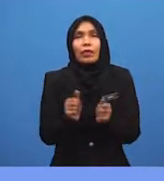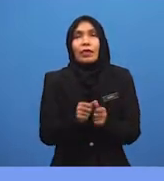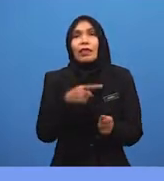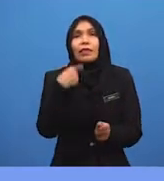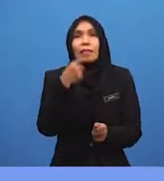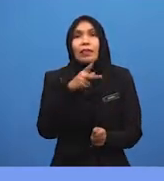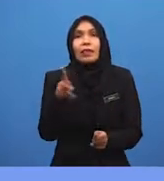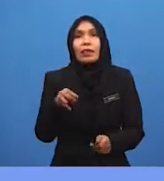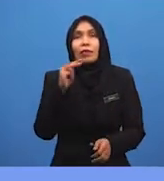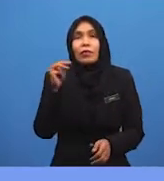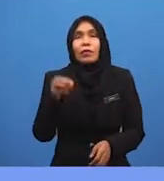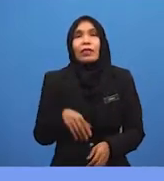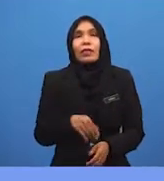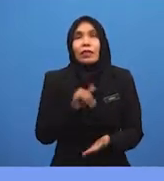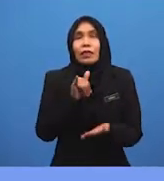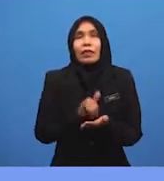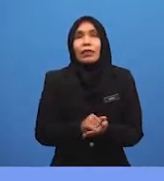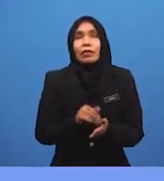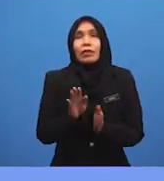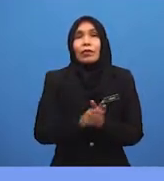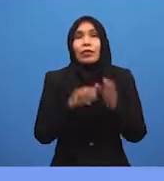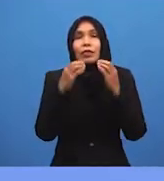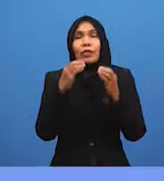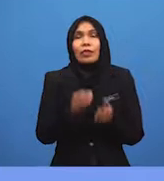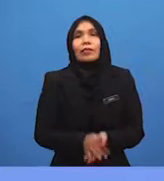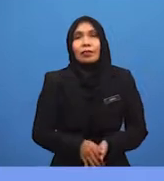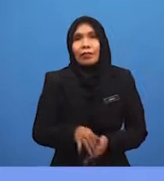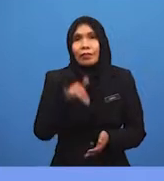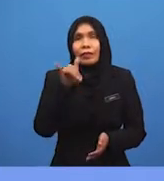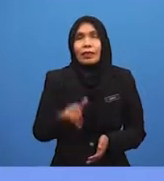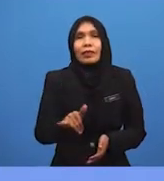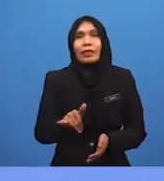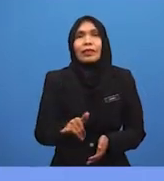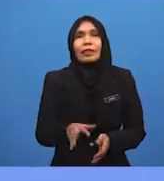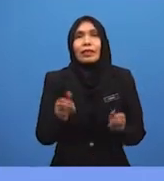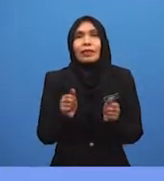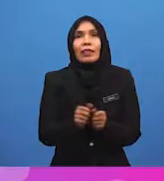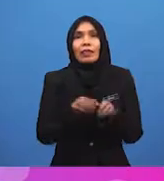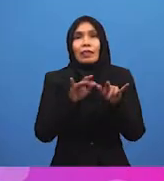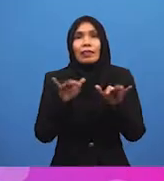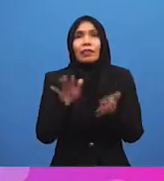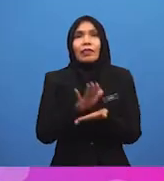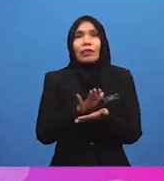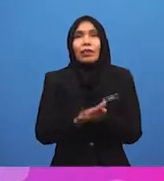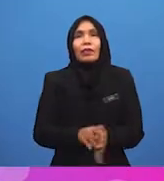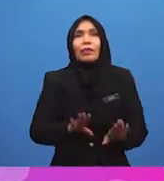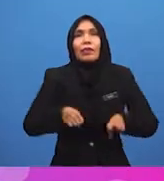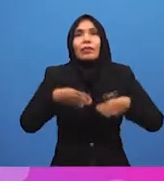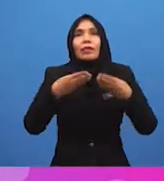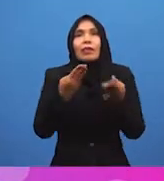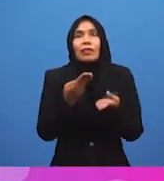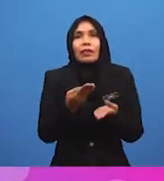berinteraksi? Ya, betul. Murid itu berinteraksi dengan kerani sekolah. Bagaimanakah murid